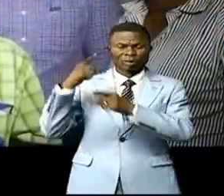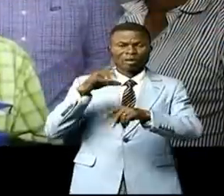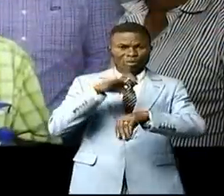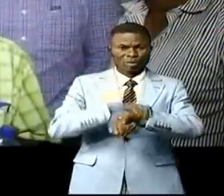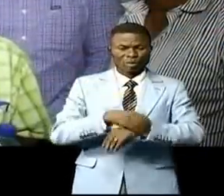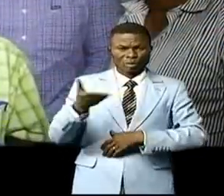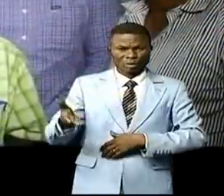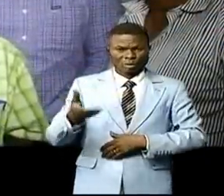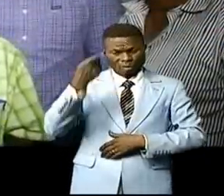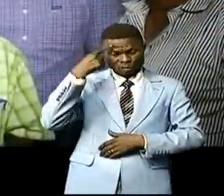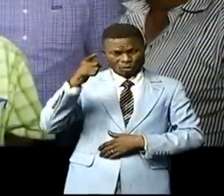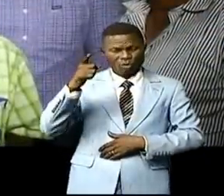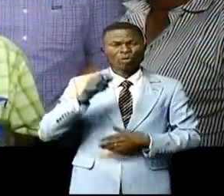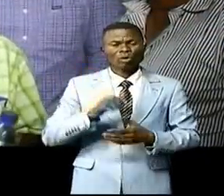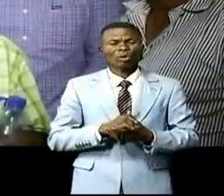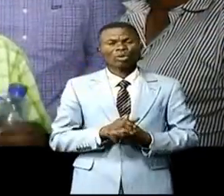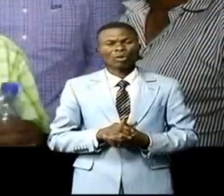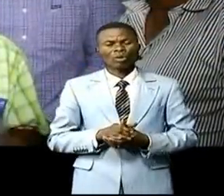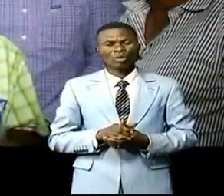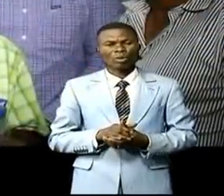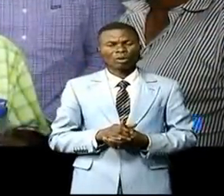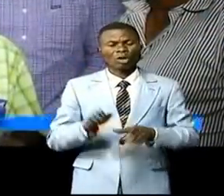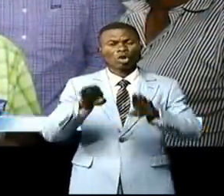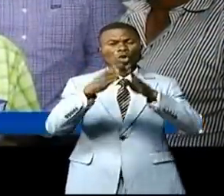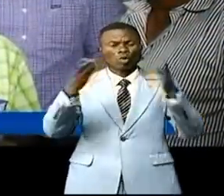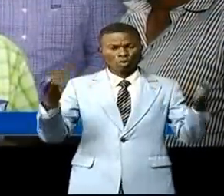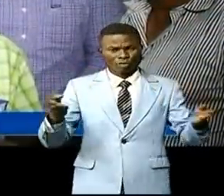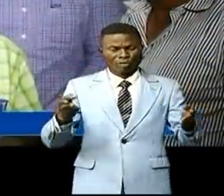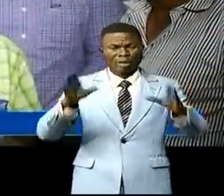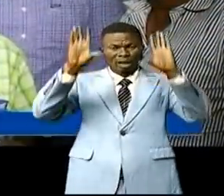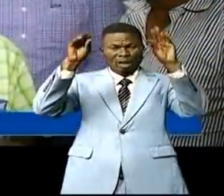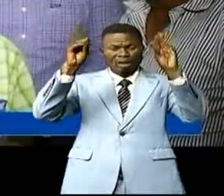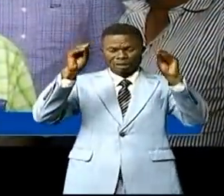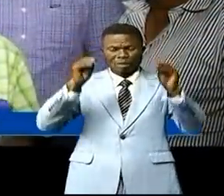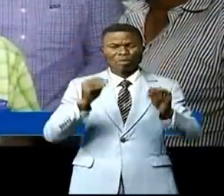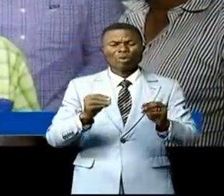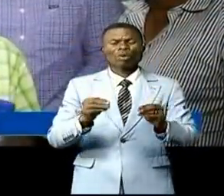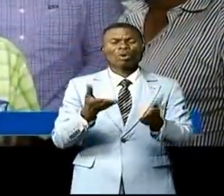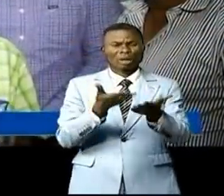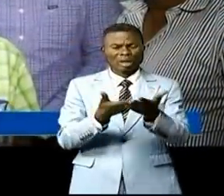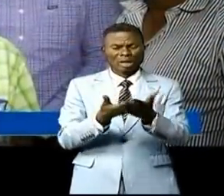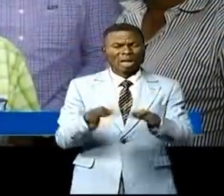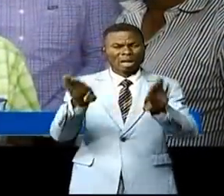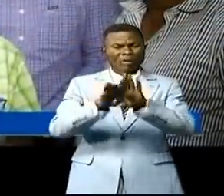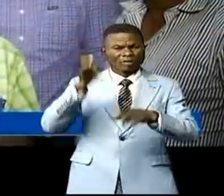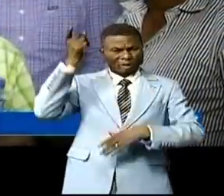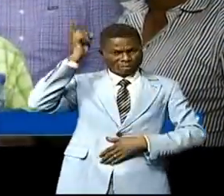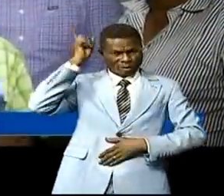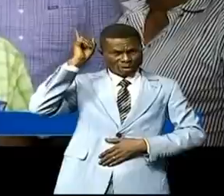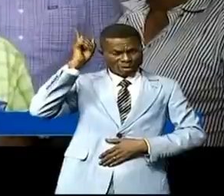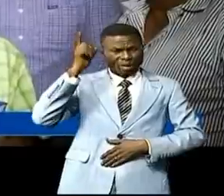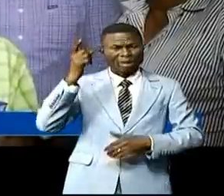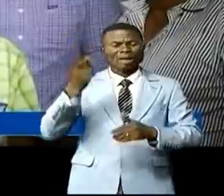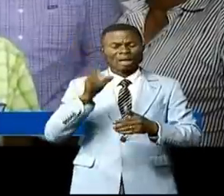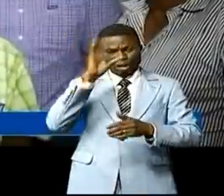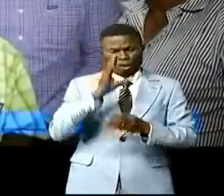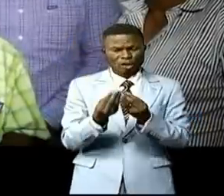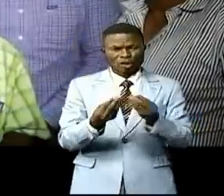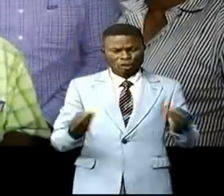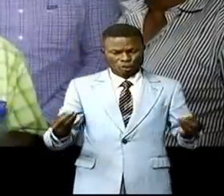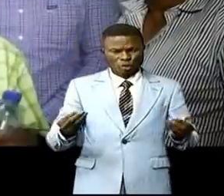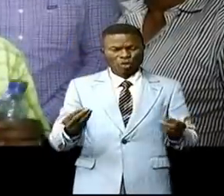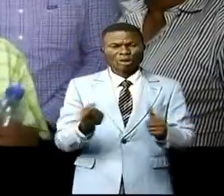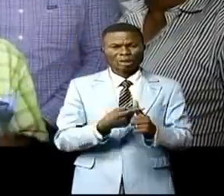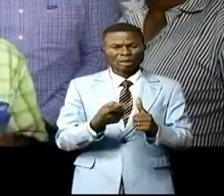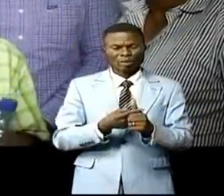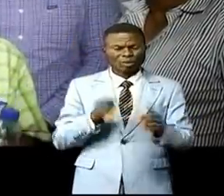manière à ce qu'ils puissent réouvrir tous ces dépôts-là qui ont été fermés et sur soi, momentanément,